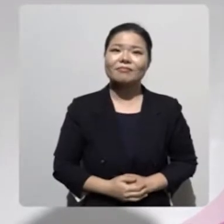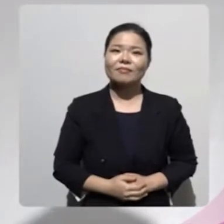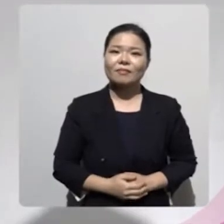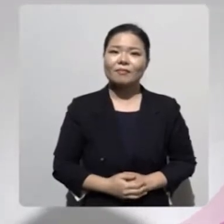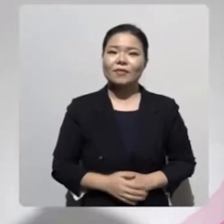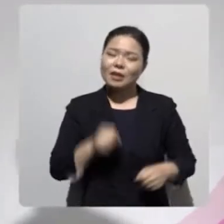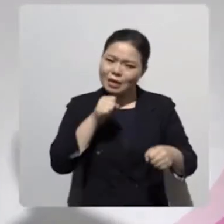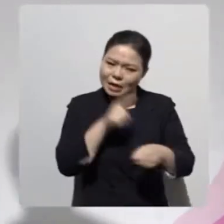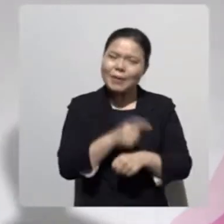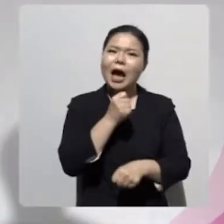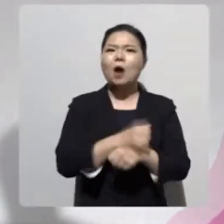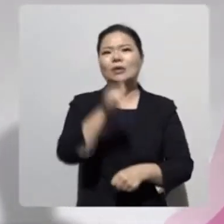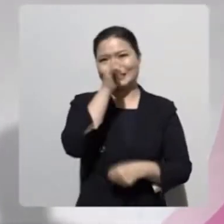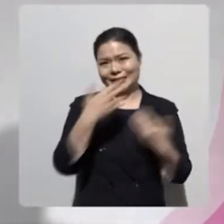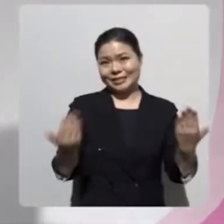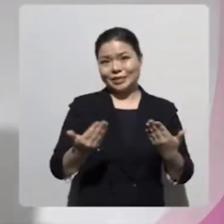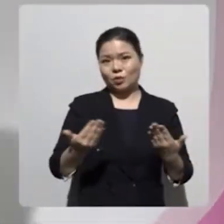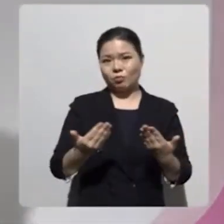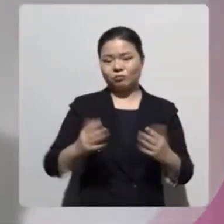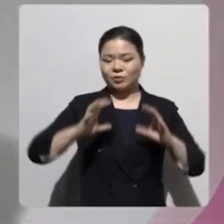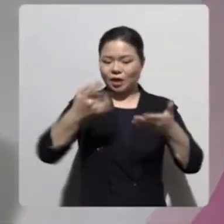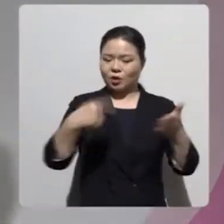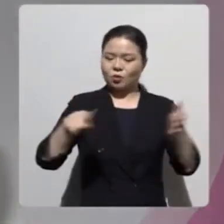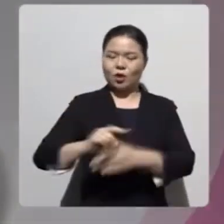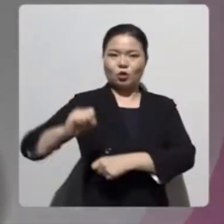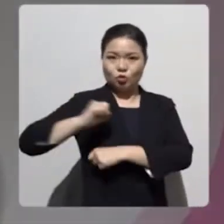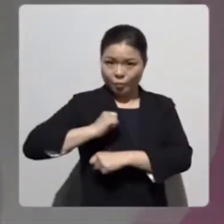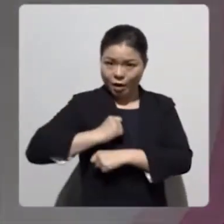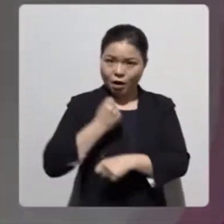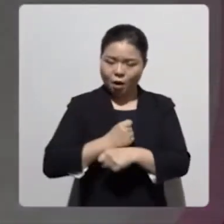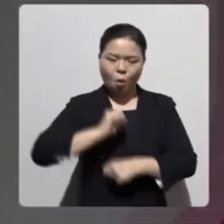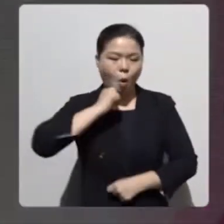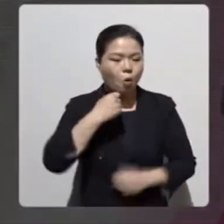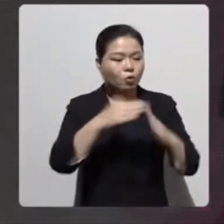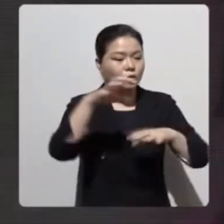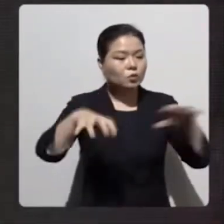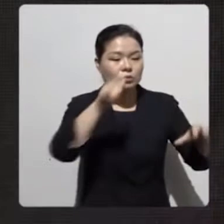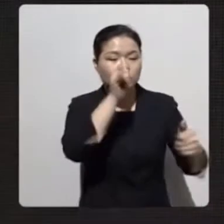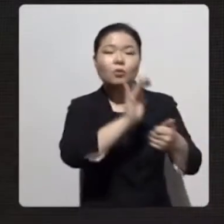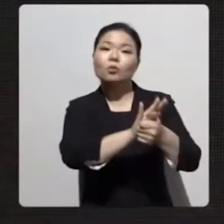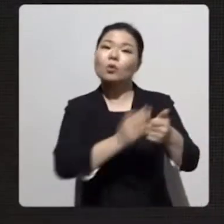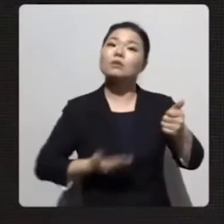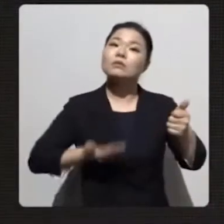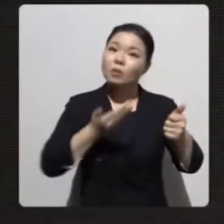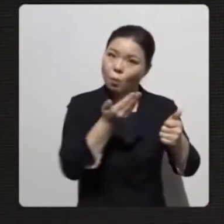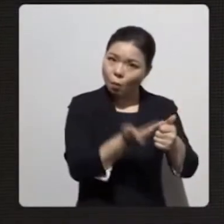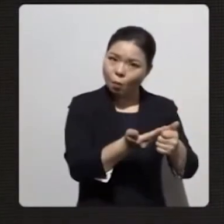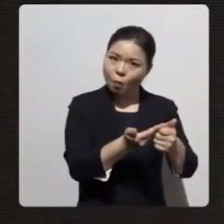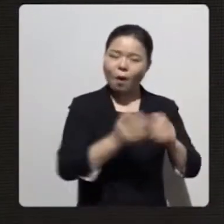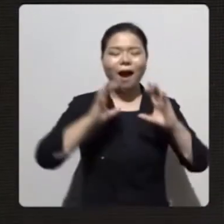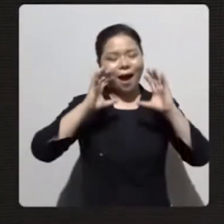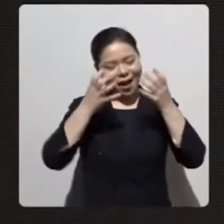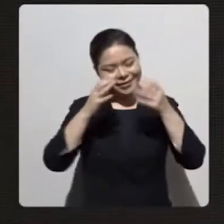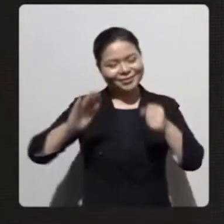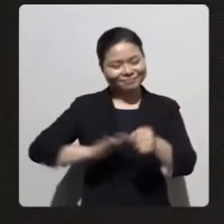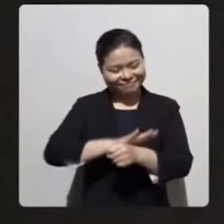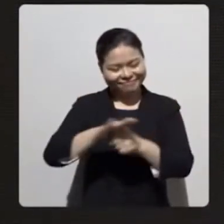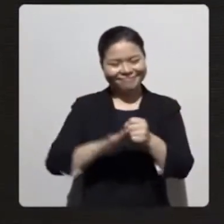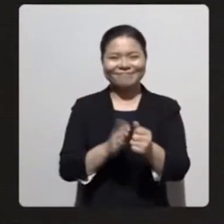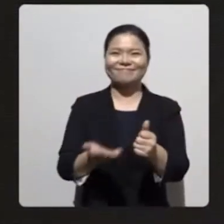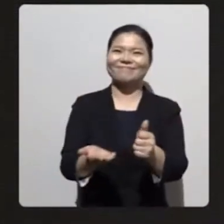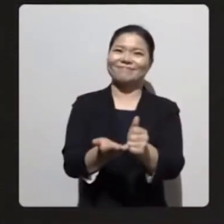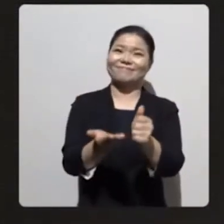국방의 의무를 다하고 어려운 이웃이 있으면 도와주고 아이들을 사랑으로